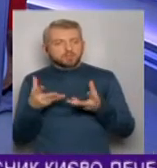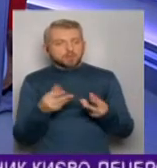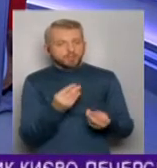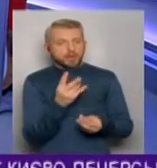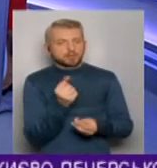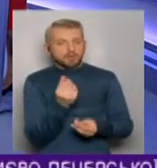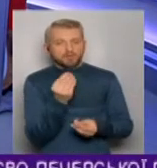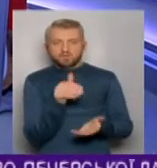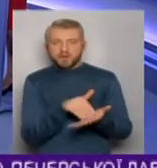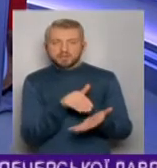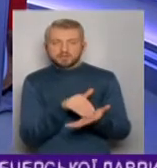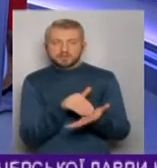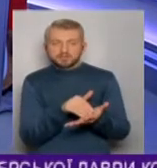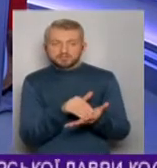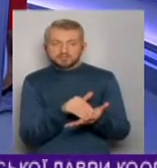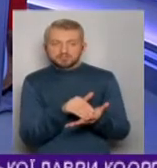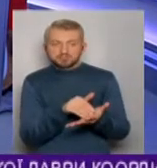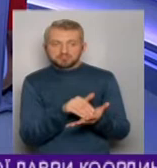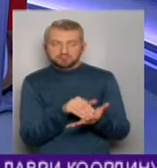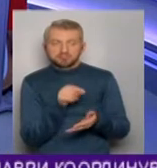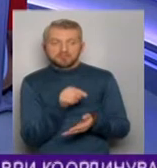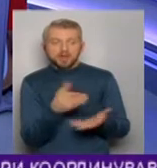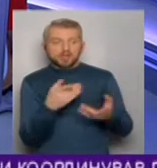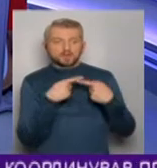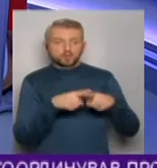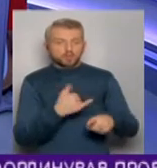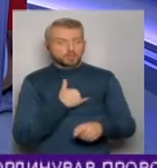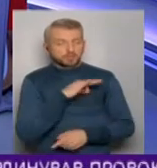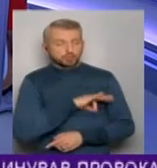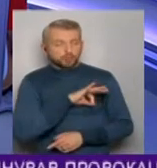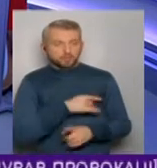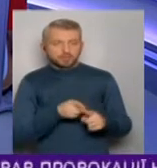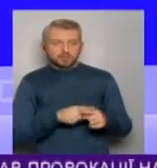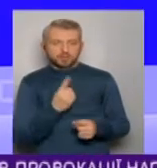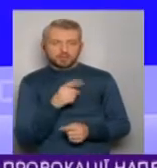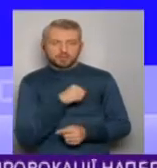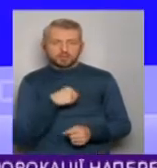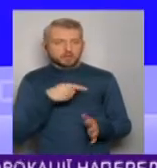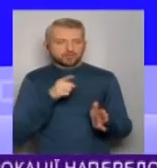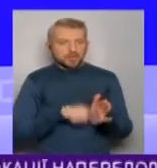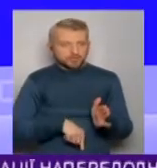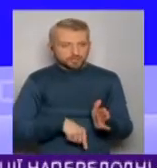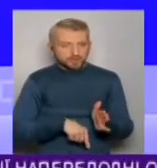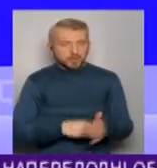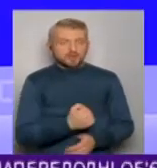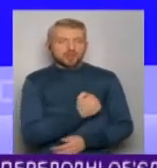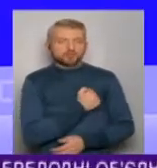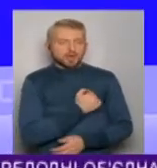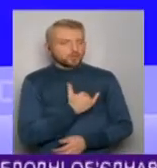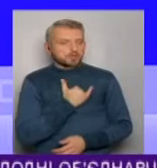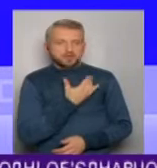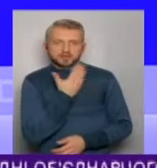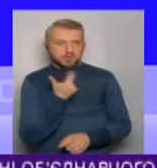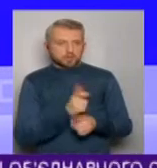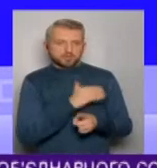вартість. Те, яка технологія у нас застосовується, це одна з найдешевших. Ну, на жаль, у нас немає дуже багато